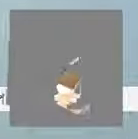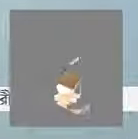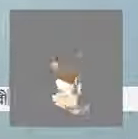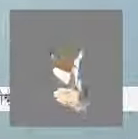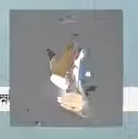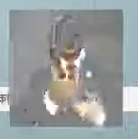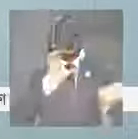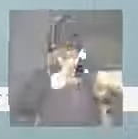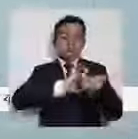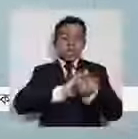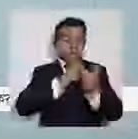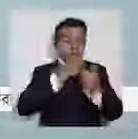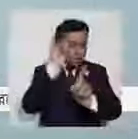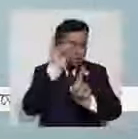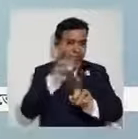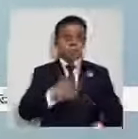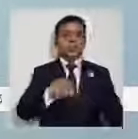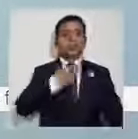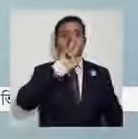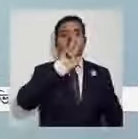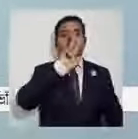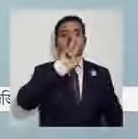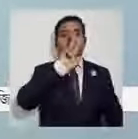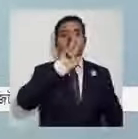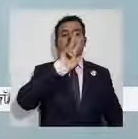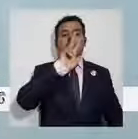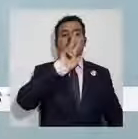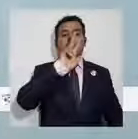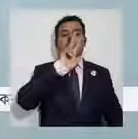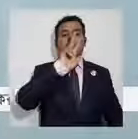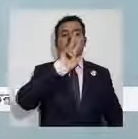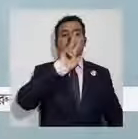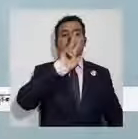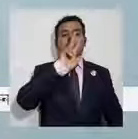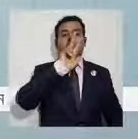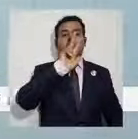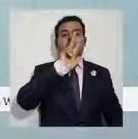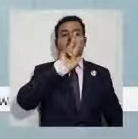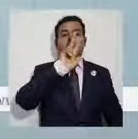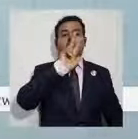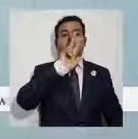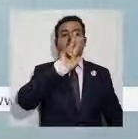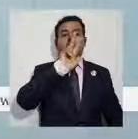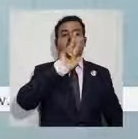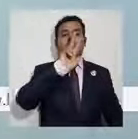আমাদের মোবাইল ফোন এবং ওয়েবসাইটের মাধ্যমে আমরা অদ্যাবধি যে স্বাস্থ্য পরামর্শ দিয়েছি তা হলো